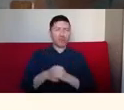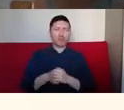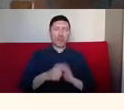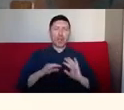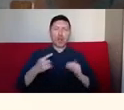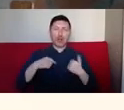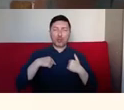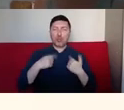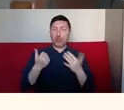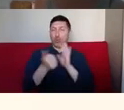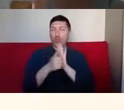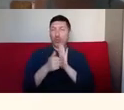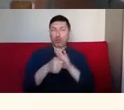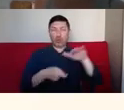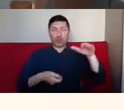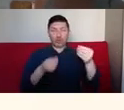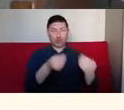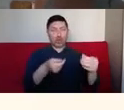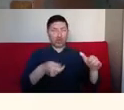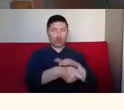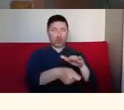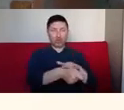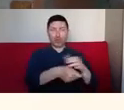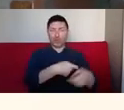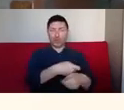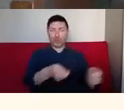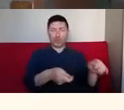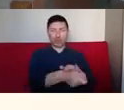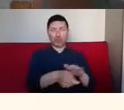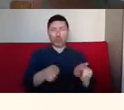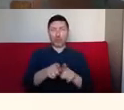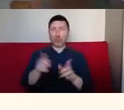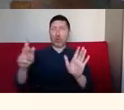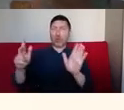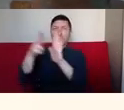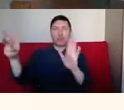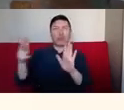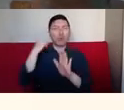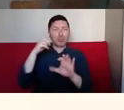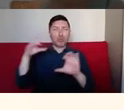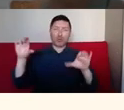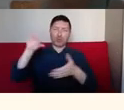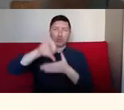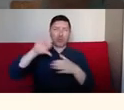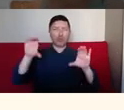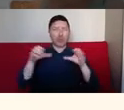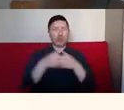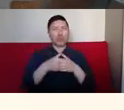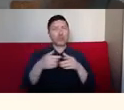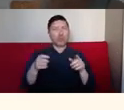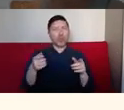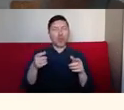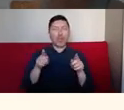agrée des centres de formation et des ETA, donc entreprises de travail adapté. Et à côté de ça, on intervient en entreprise